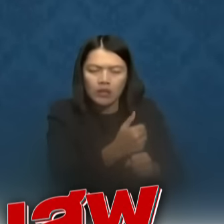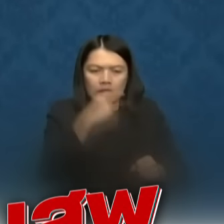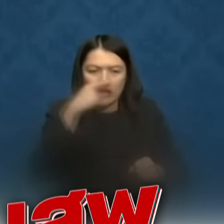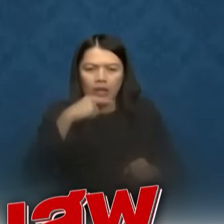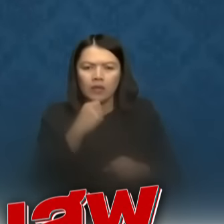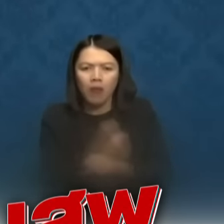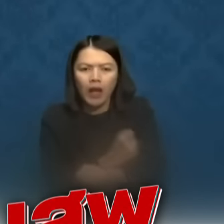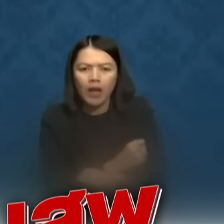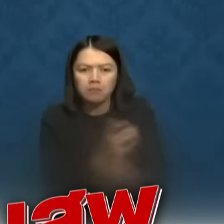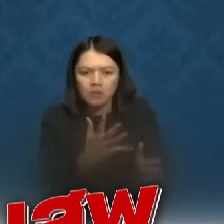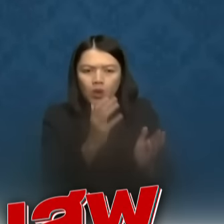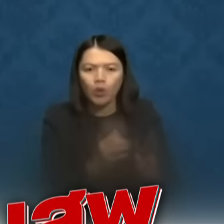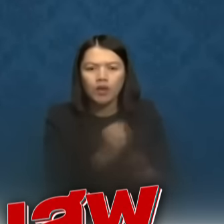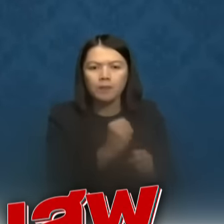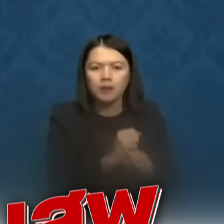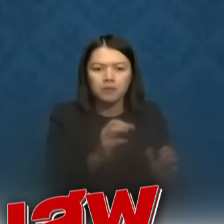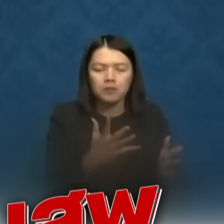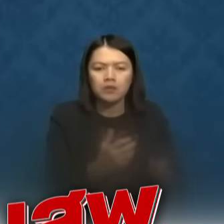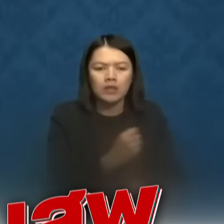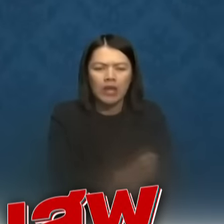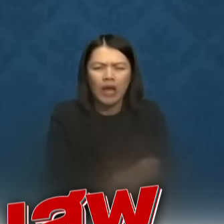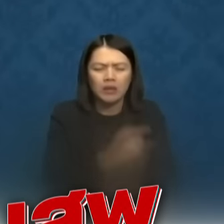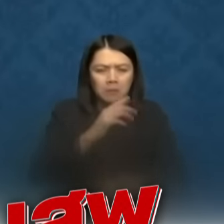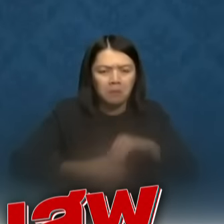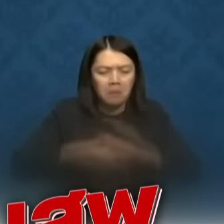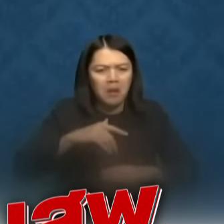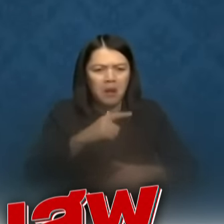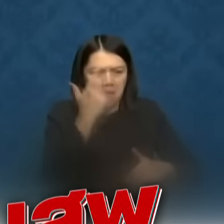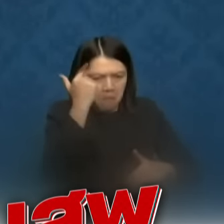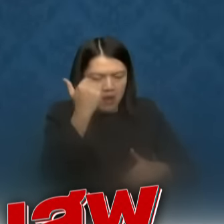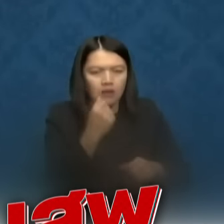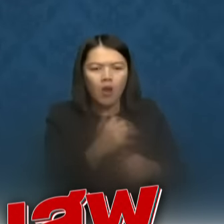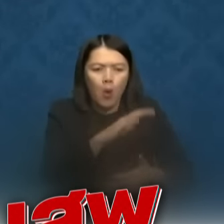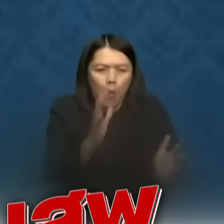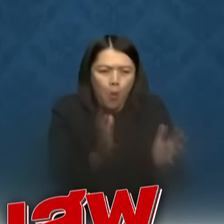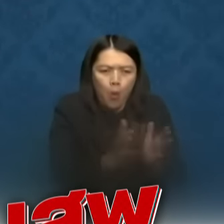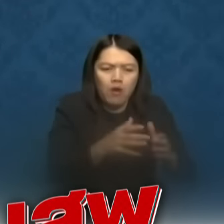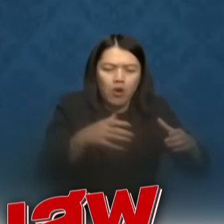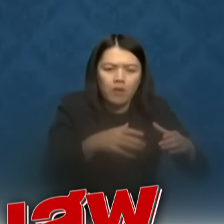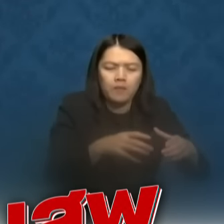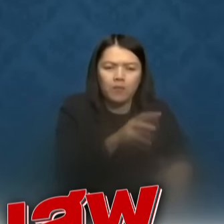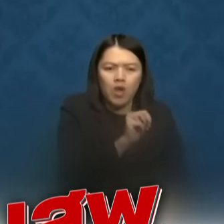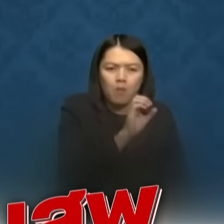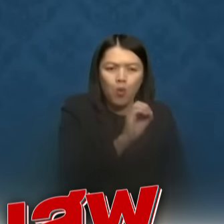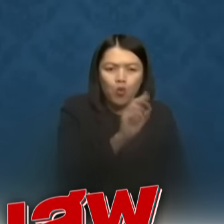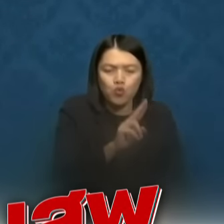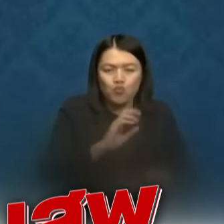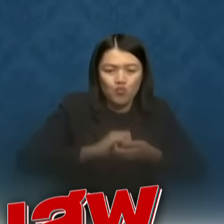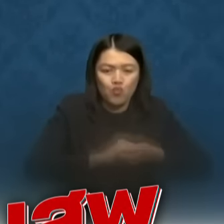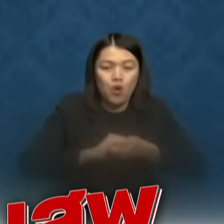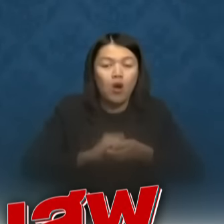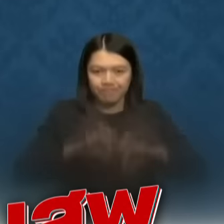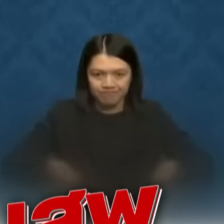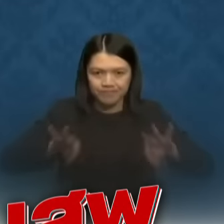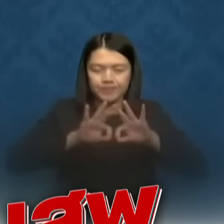อภิปรายในมุมที่เห็นอกเห็นใจชาวเมียนมาที่หนีสงครามหนีร้อนมาพึ่งเย็นในประเทศไทยว่าควรมีการรองรับอย่างเป็นระบ